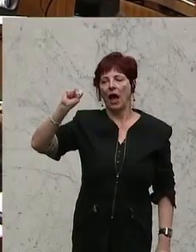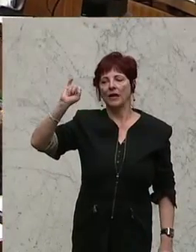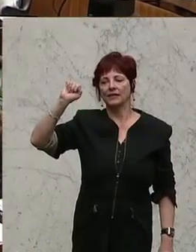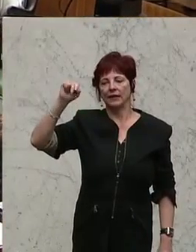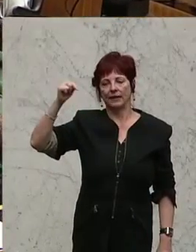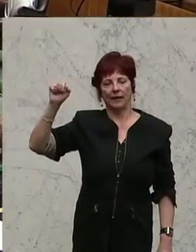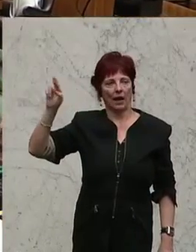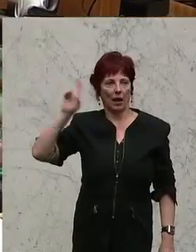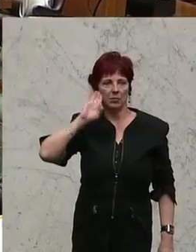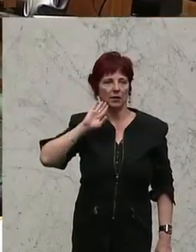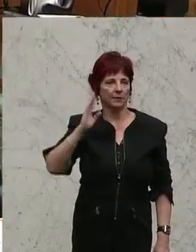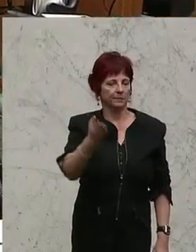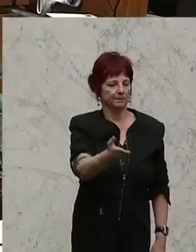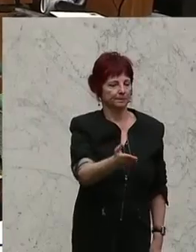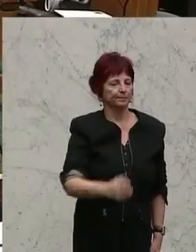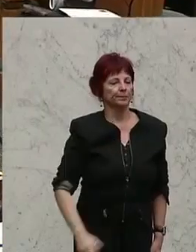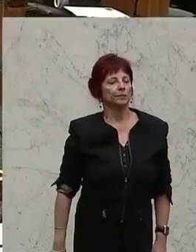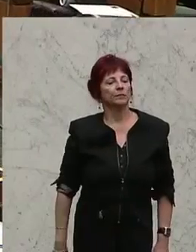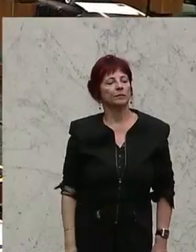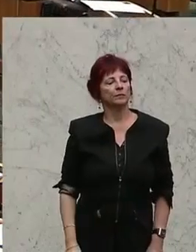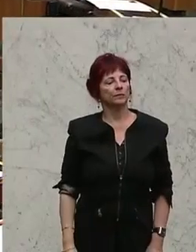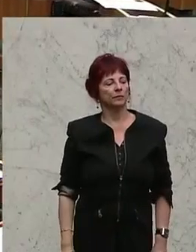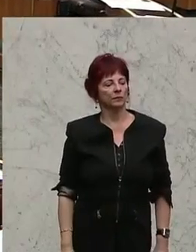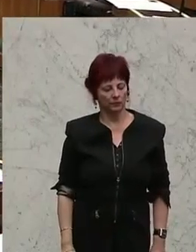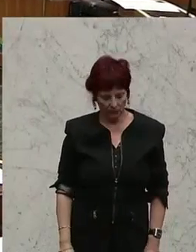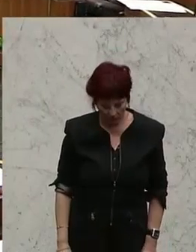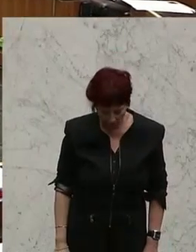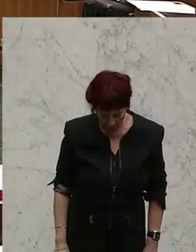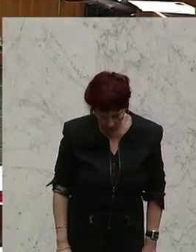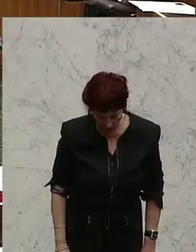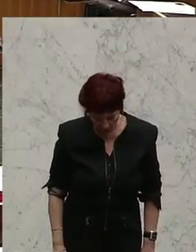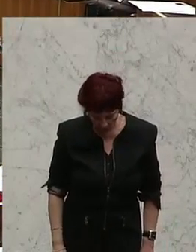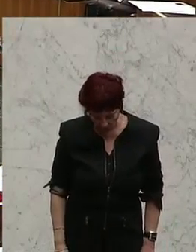Weitere Apotheken können nun installiert werden, wenn etwa eine erhöhte Nachfrage bestehe.